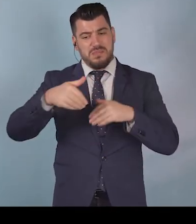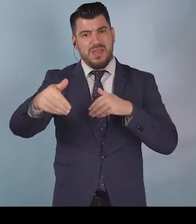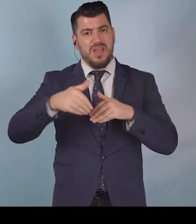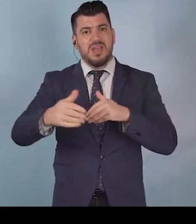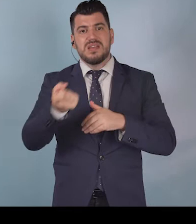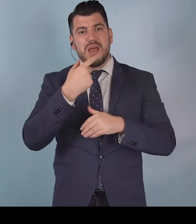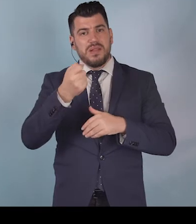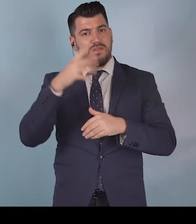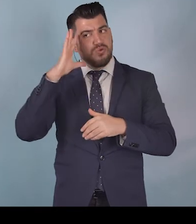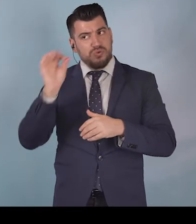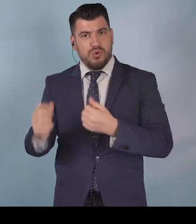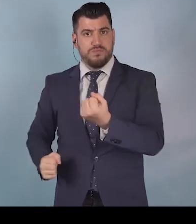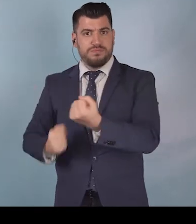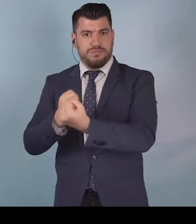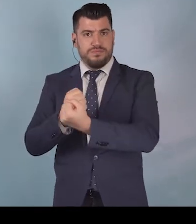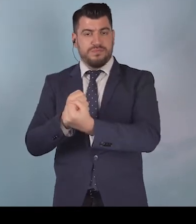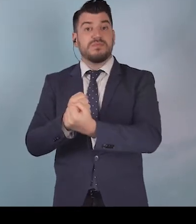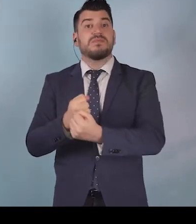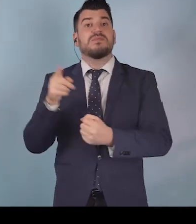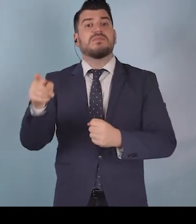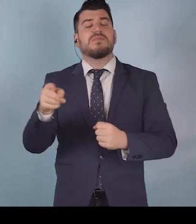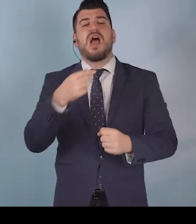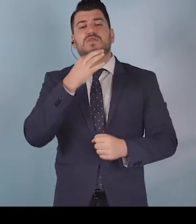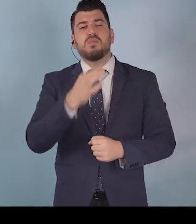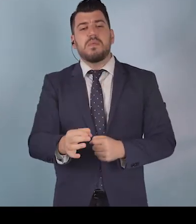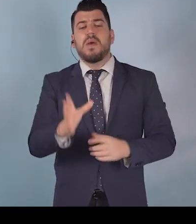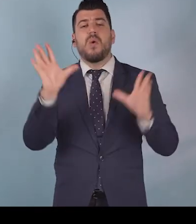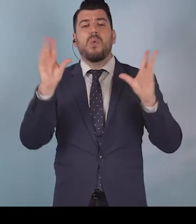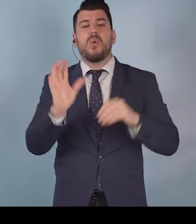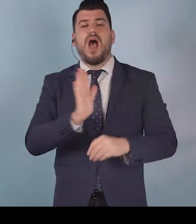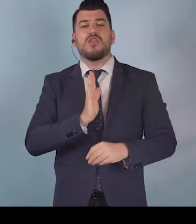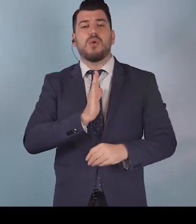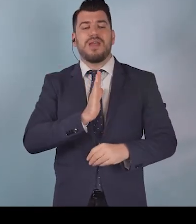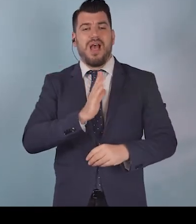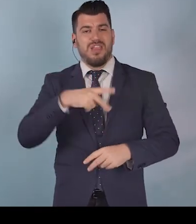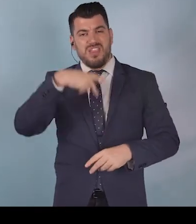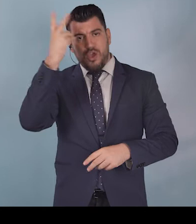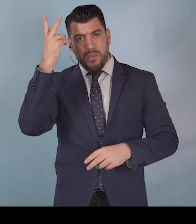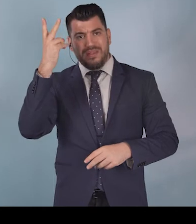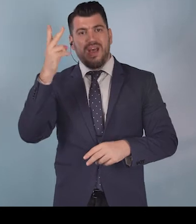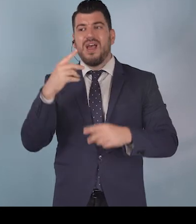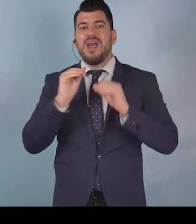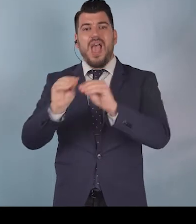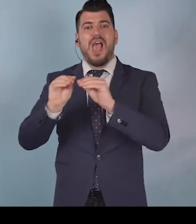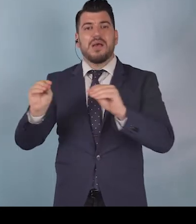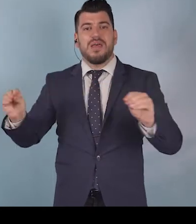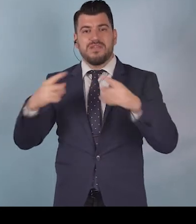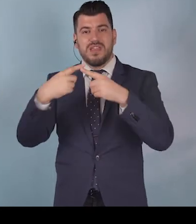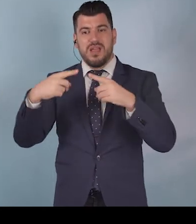μέσα στο πλαίσιο που είχαμε πει για τα ανθρώπινα δικαιώματα συνολικά, το diversity training. Έχουμε